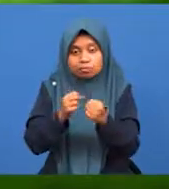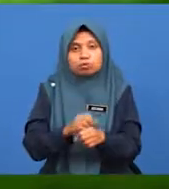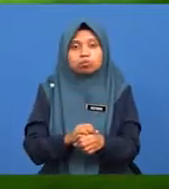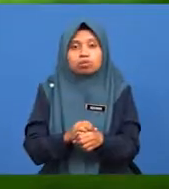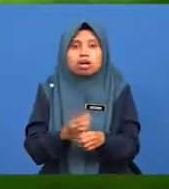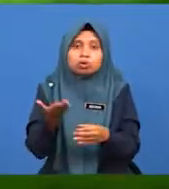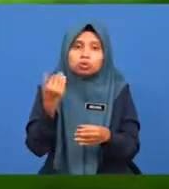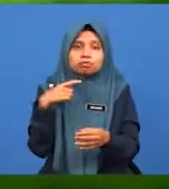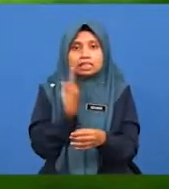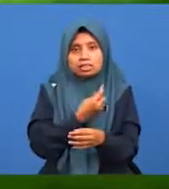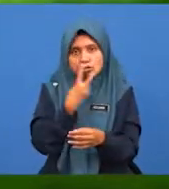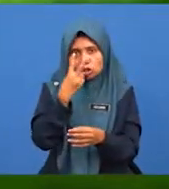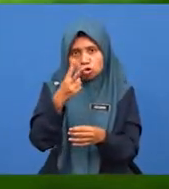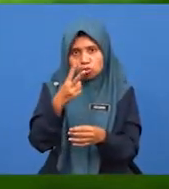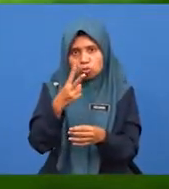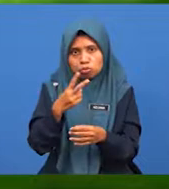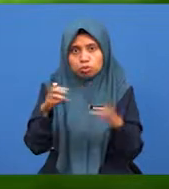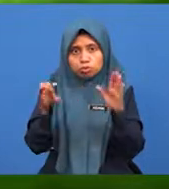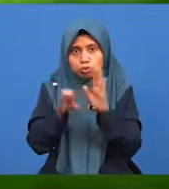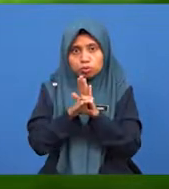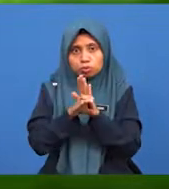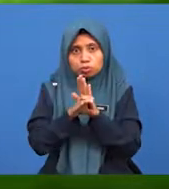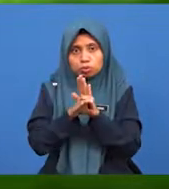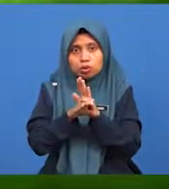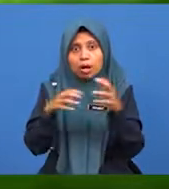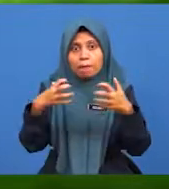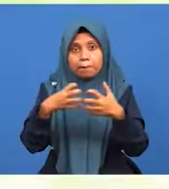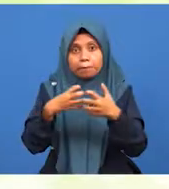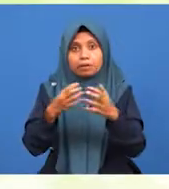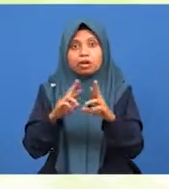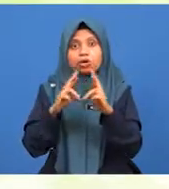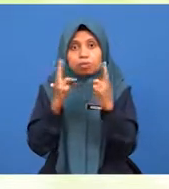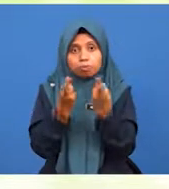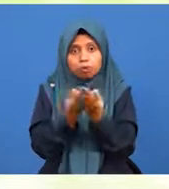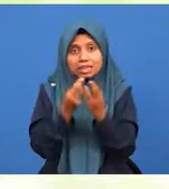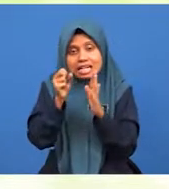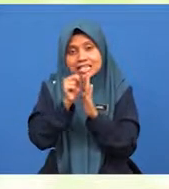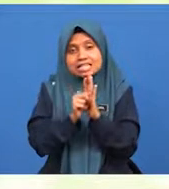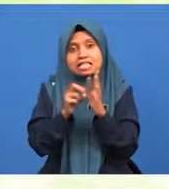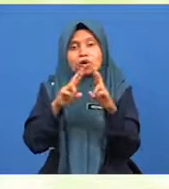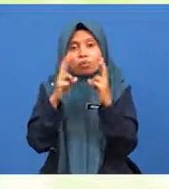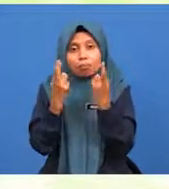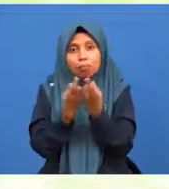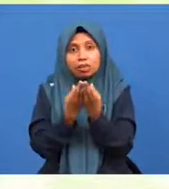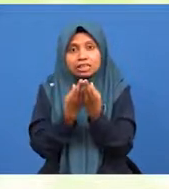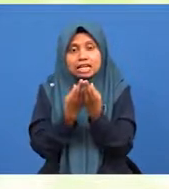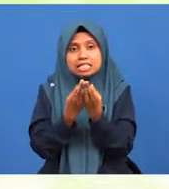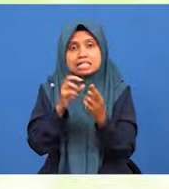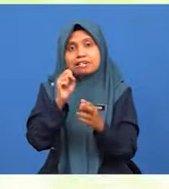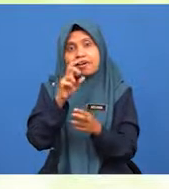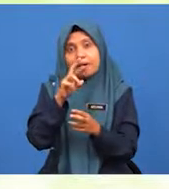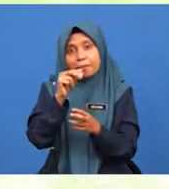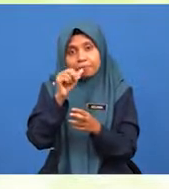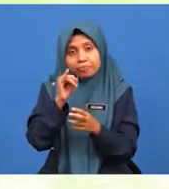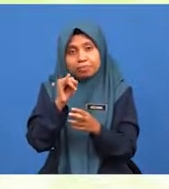Mari kita lihat contoh-contoh penggunaan penjodoh bilangan rumpun. Serumpun serai.